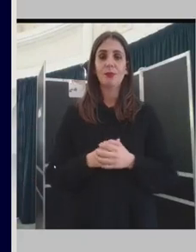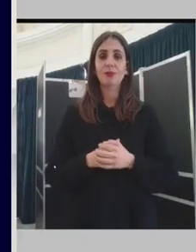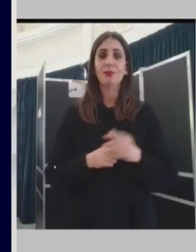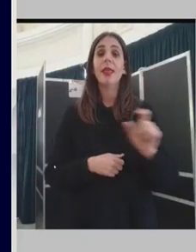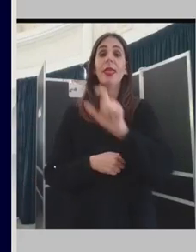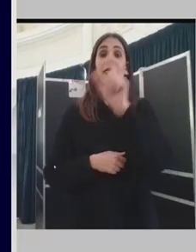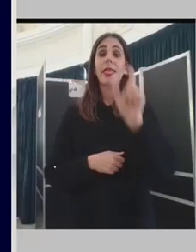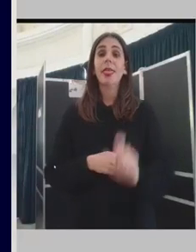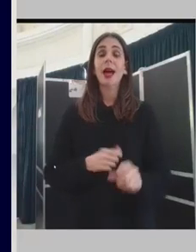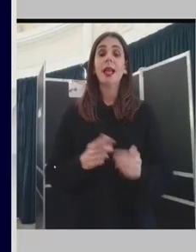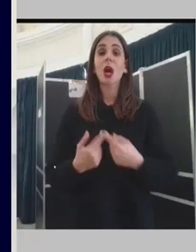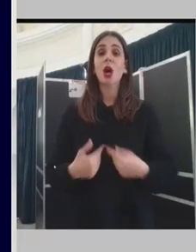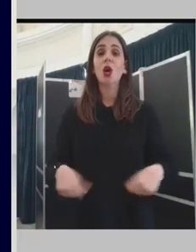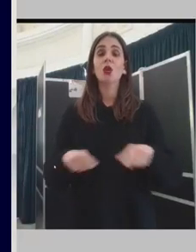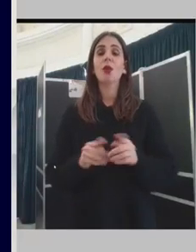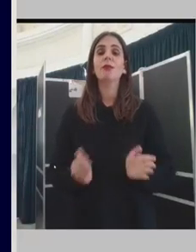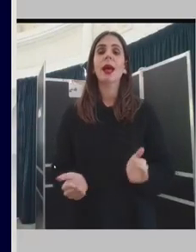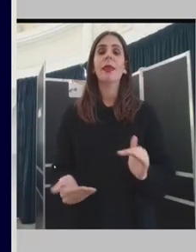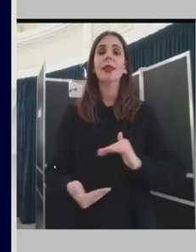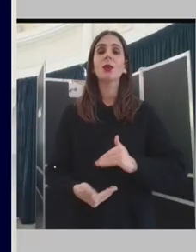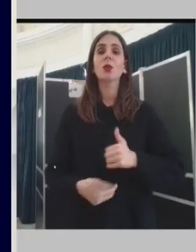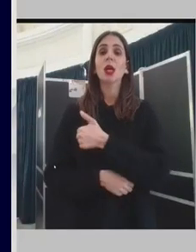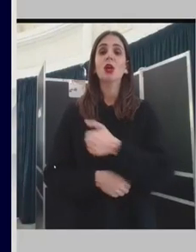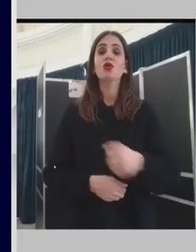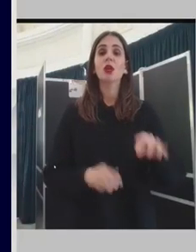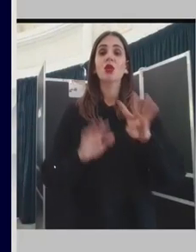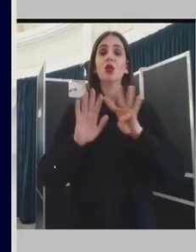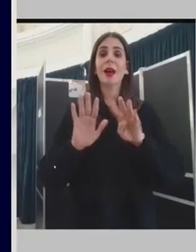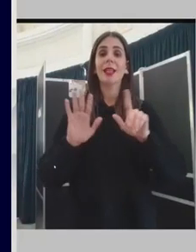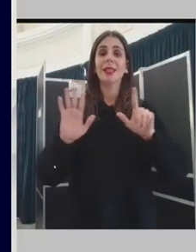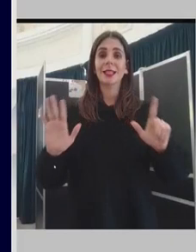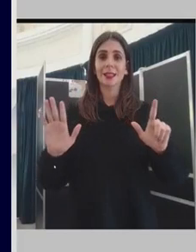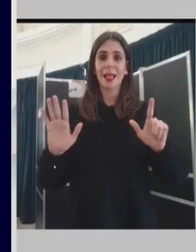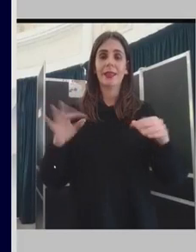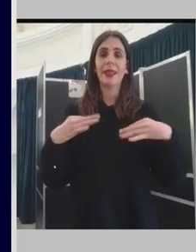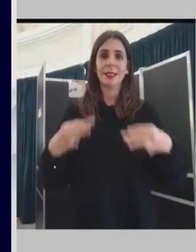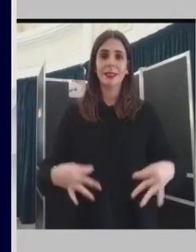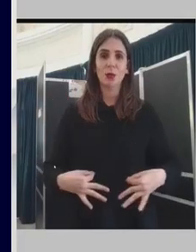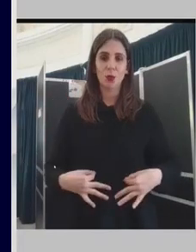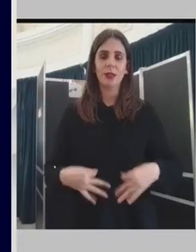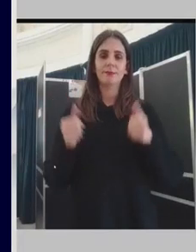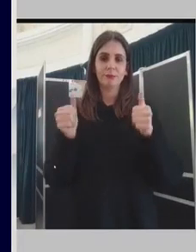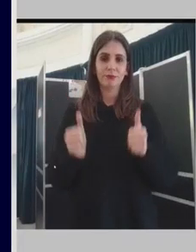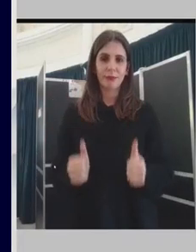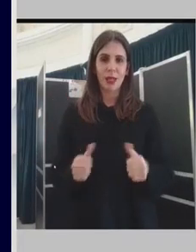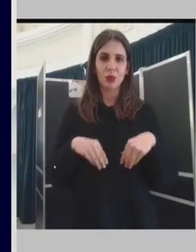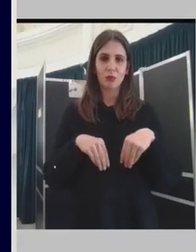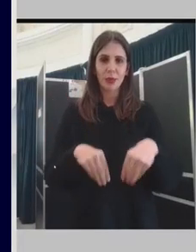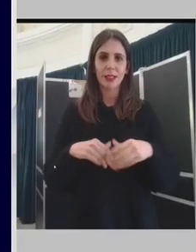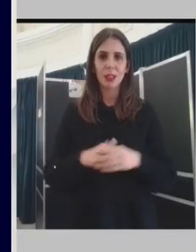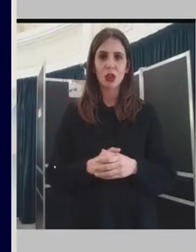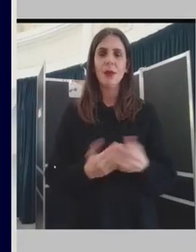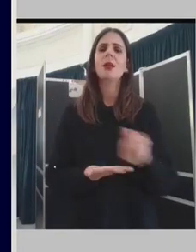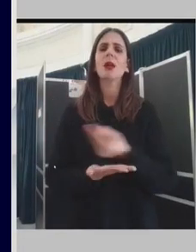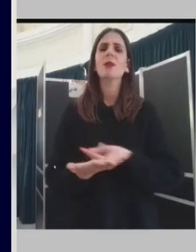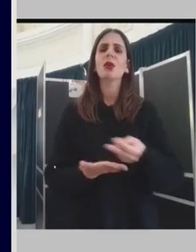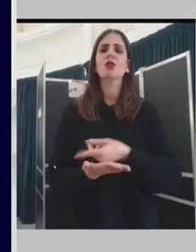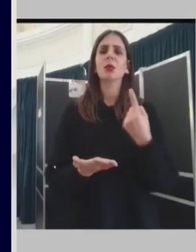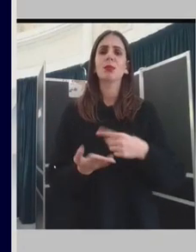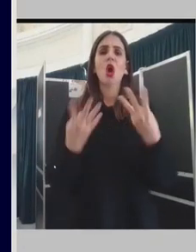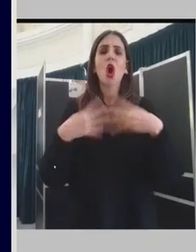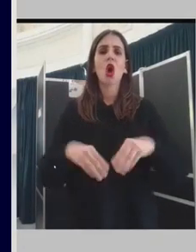abbiamo avuto la candidatura di 197 istituti. Come funziona il progetto?